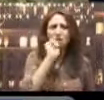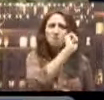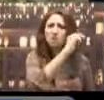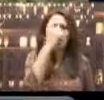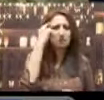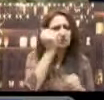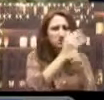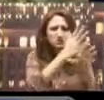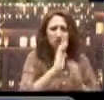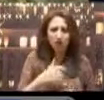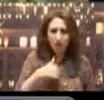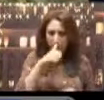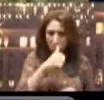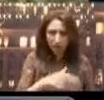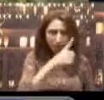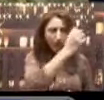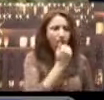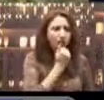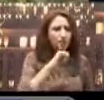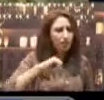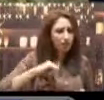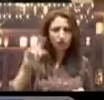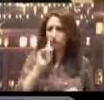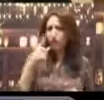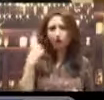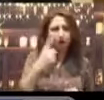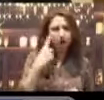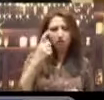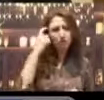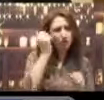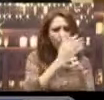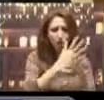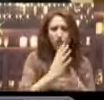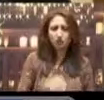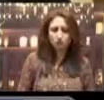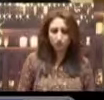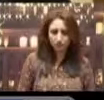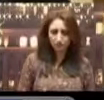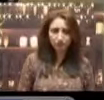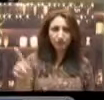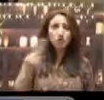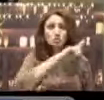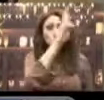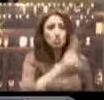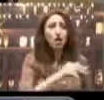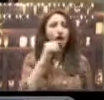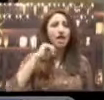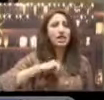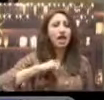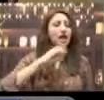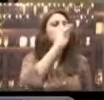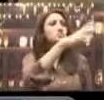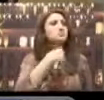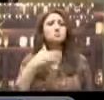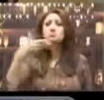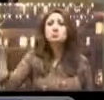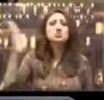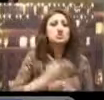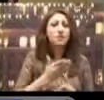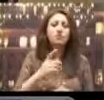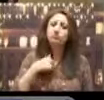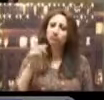ودي يعني انا ما بغلطهمش في ده يعني. هي ما رحتلهمش ما سالتهمش انتوا مشيتوني ليه؟ خالص، خدت موقف عنيف جدا، وكان ساعتها